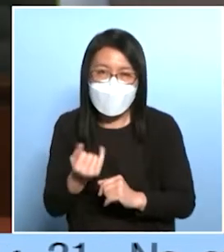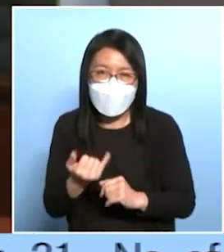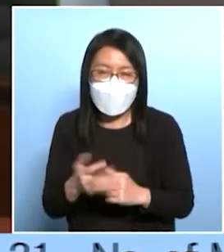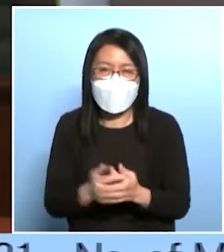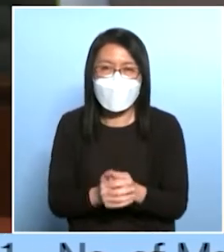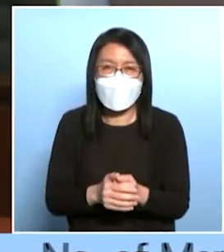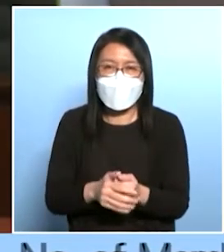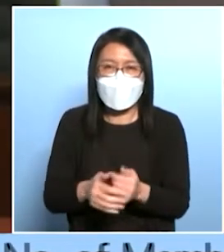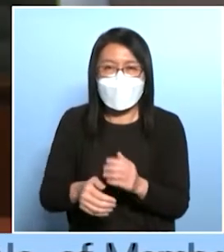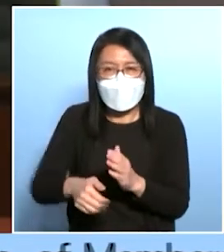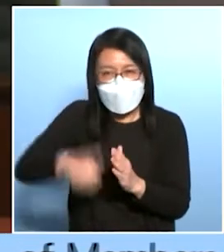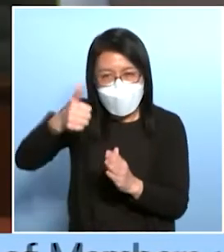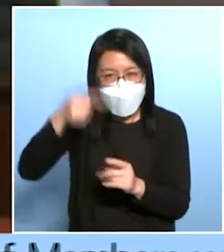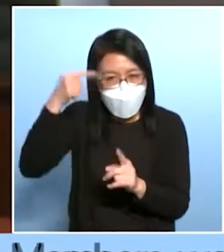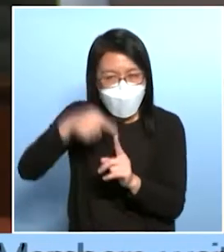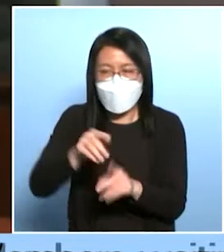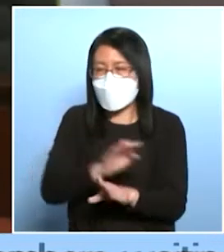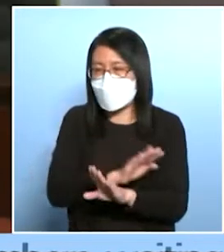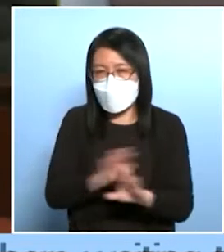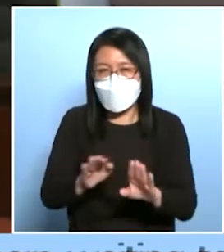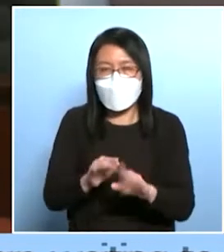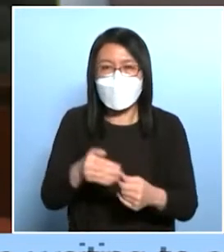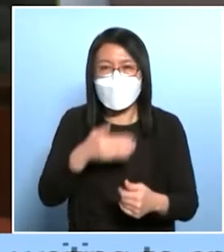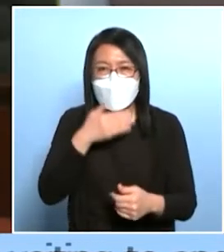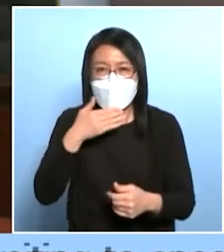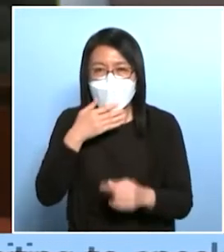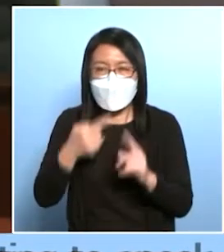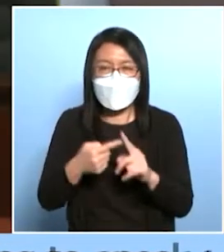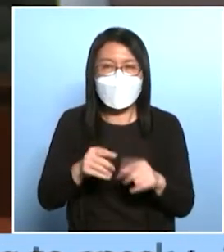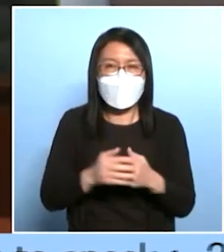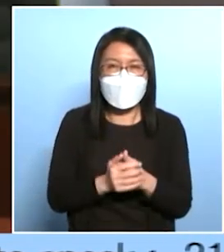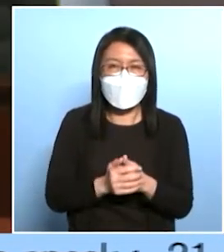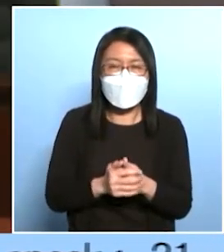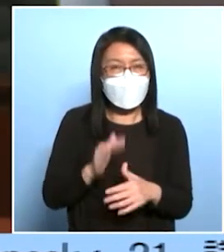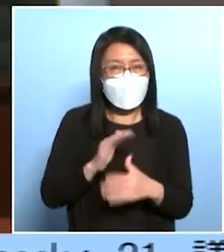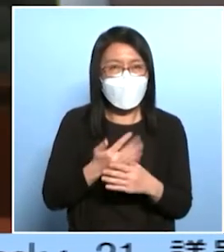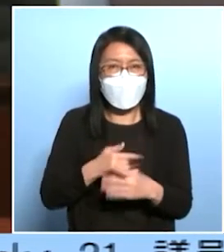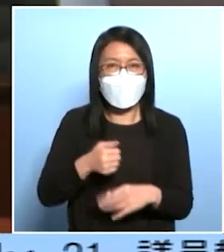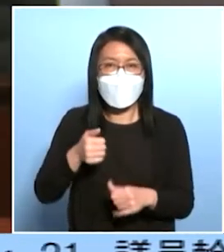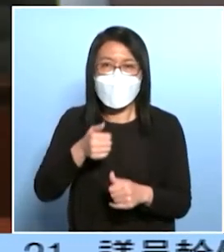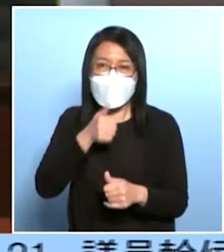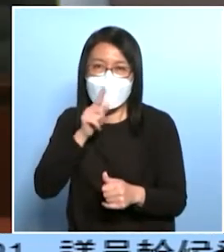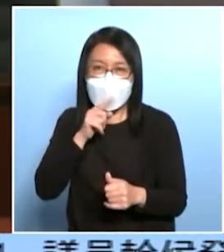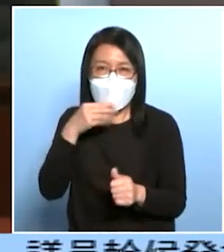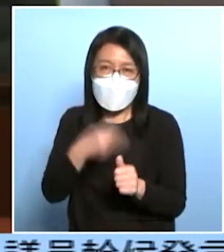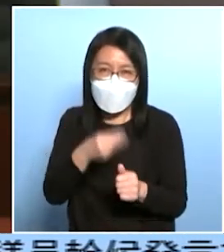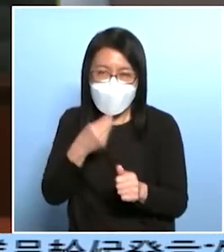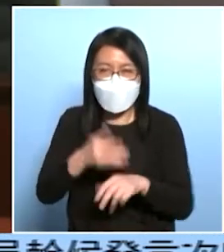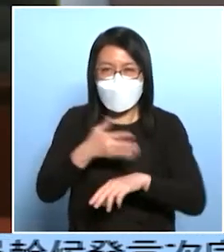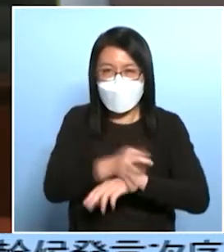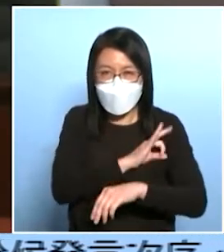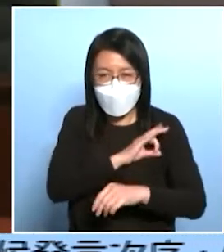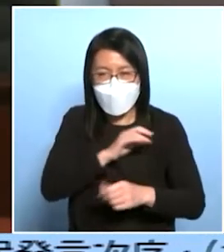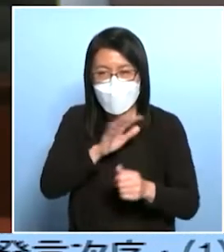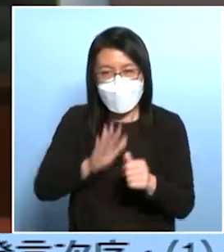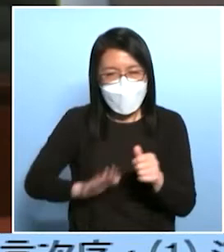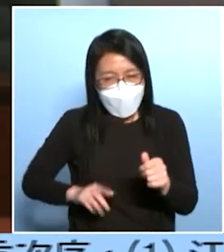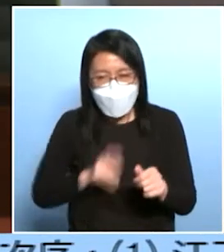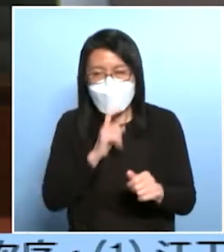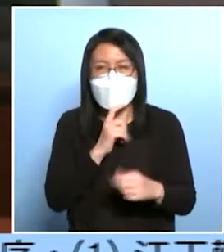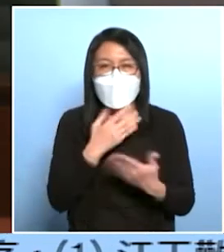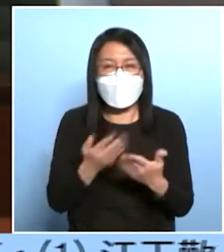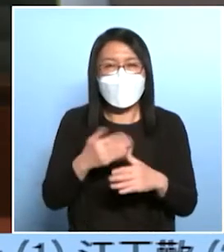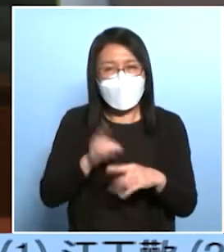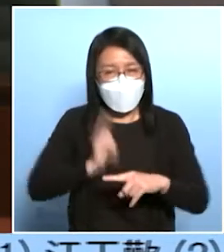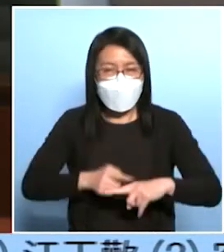是成功的指標，但對於年輕人來說，基於長輩的教誨、社會的氛圍的影響，可能真